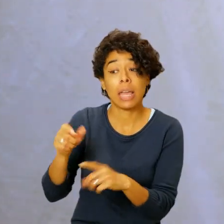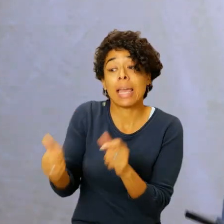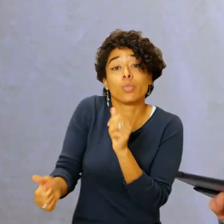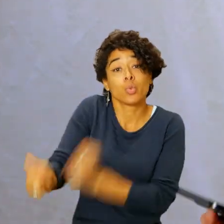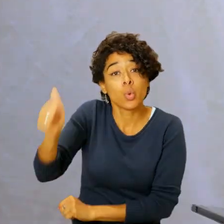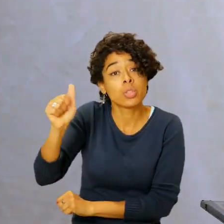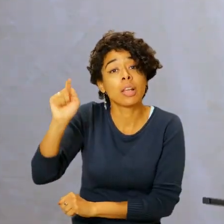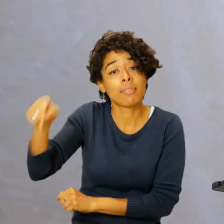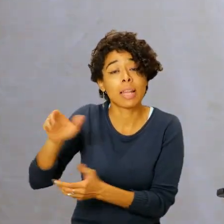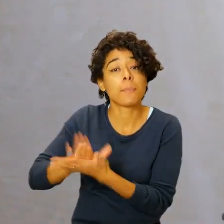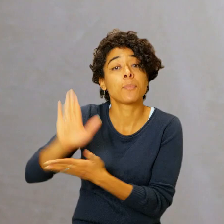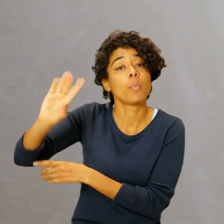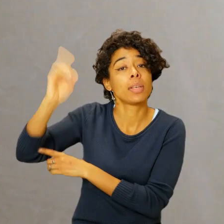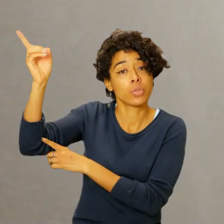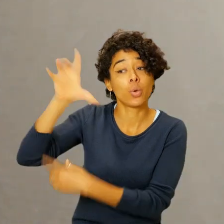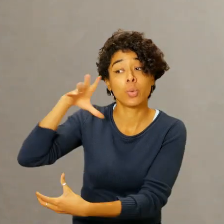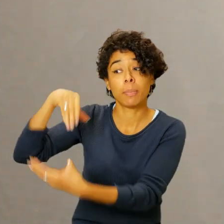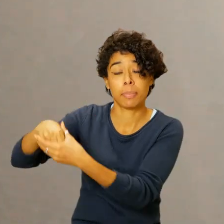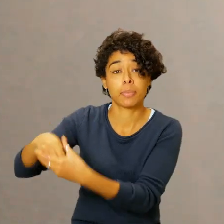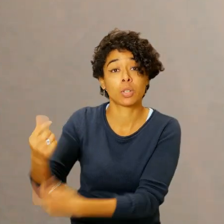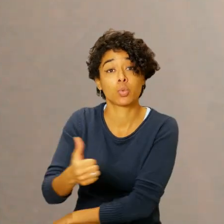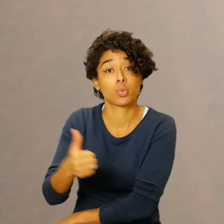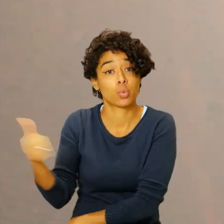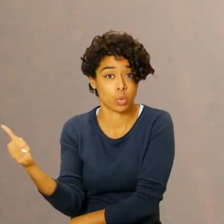pleinement dans la promesse que l'Éternel avait pour lui.